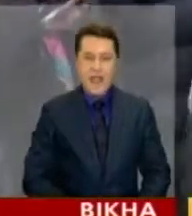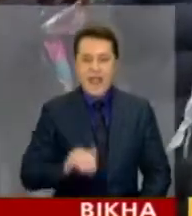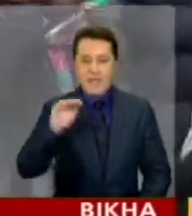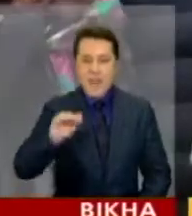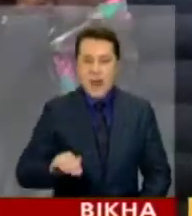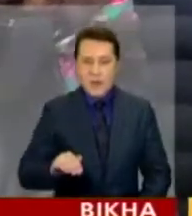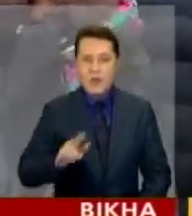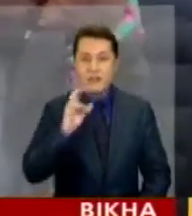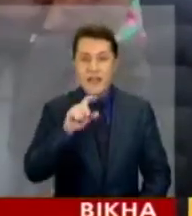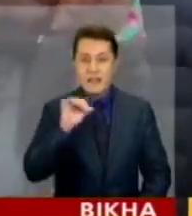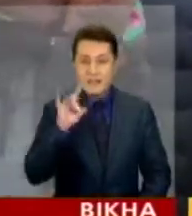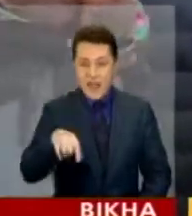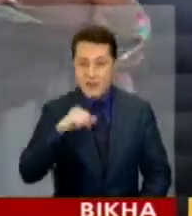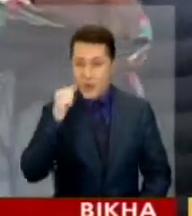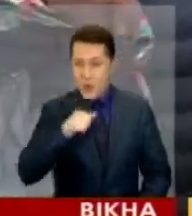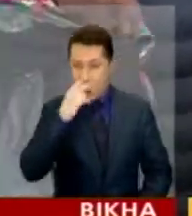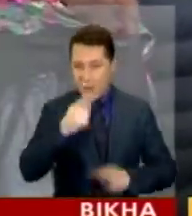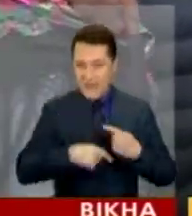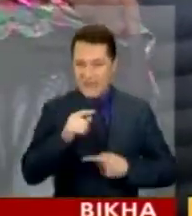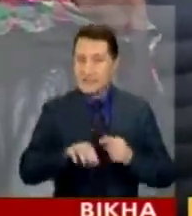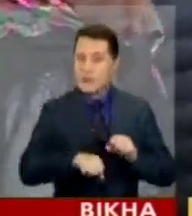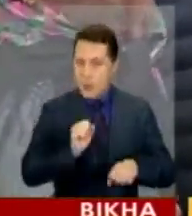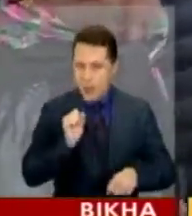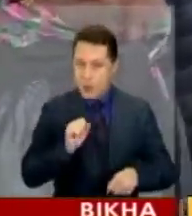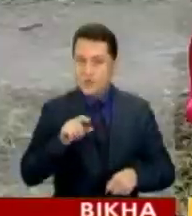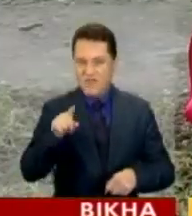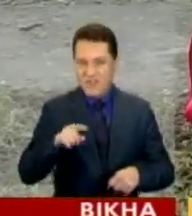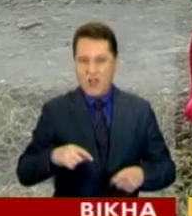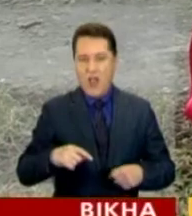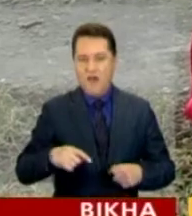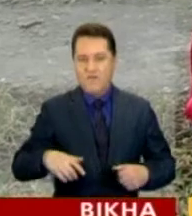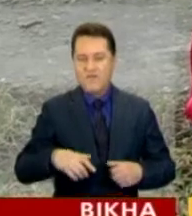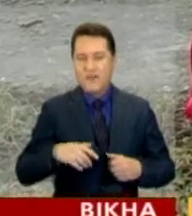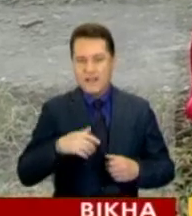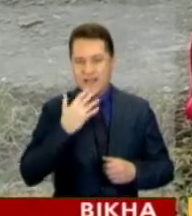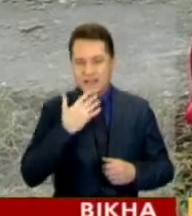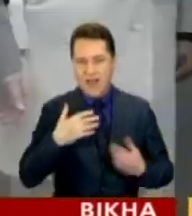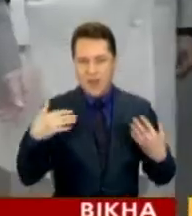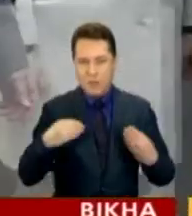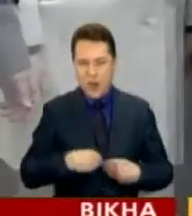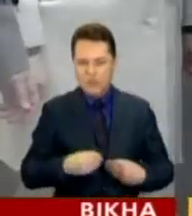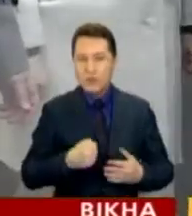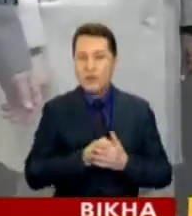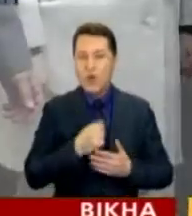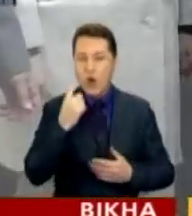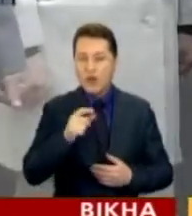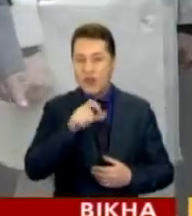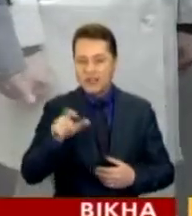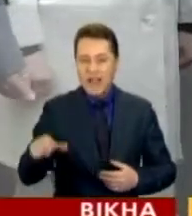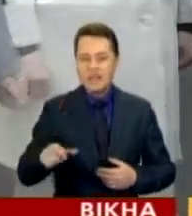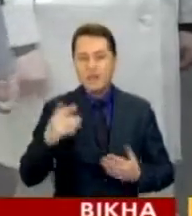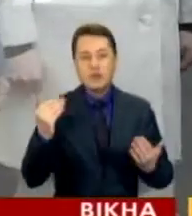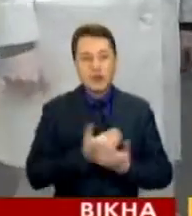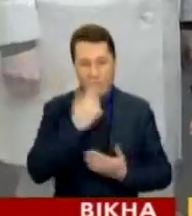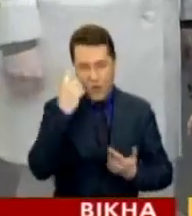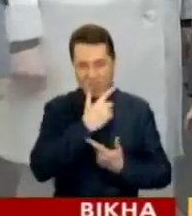Наймолодший колядник Назар цього року традицію порушив. Хлопчик у шароварах уперше за багато років до односельців йде з новою